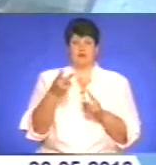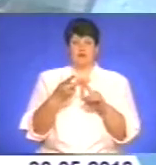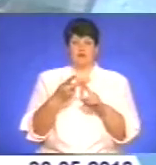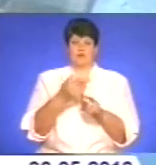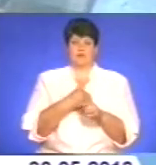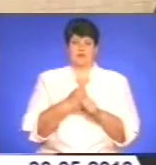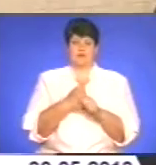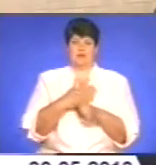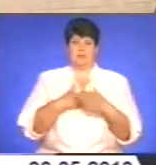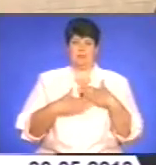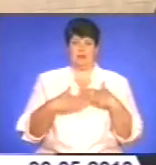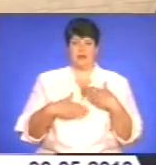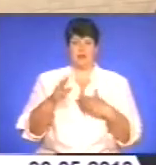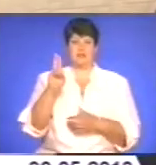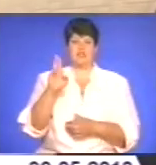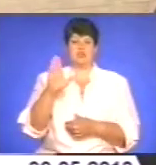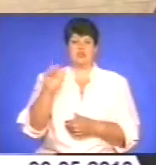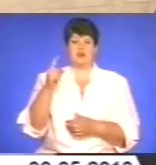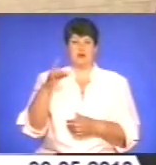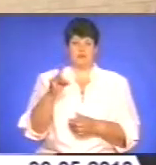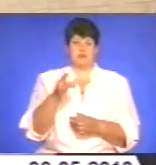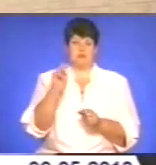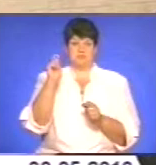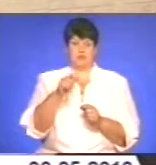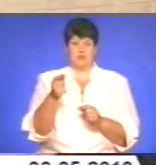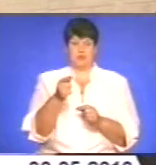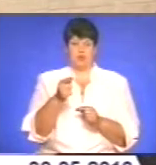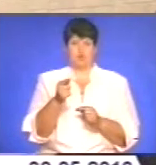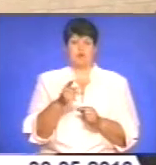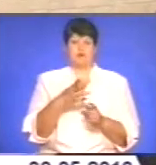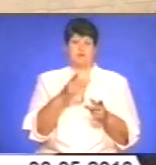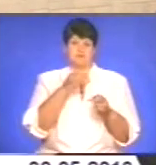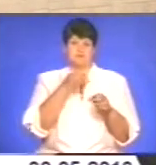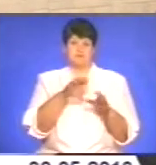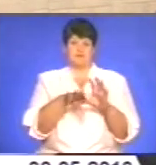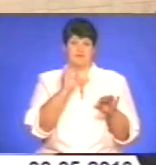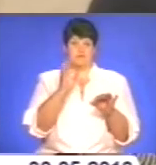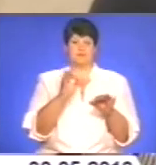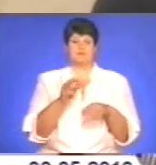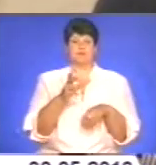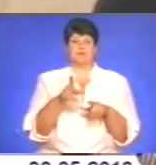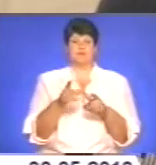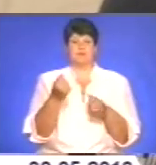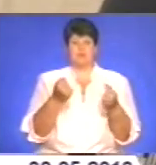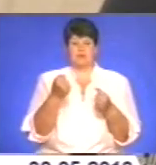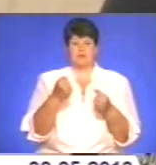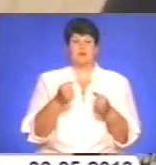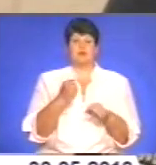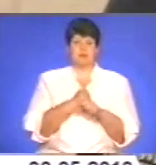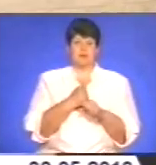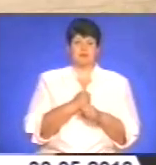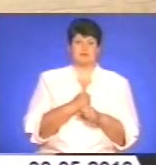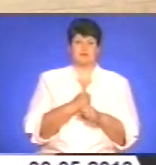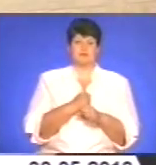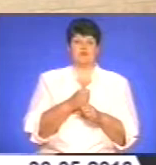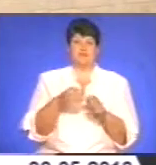швагрові. Приїхавши в місто Тернопіль, вони вибрали автомобілі, з яких будуть викрадати акумулятори, та дочекавшись пізньої пори, чинили задумане. Вони